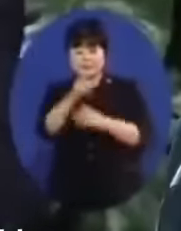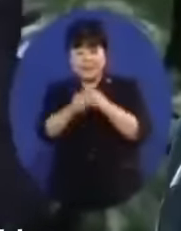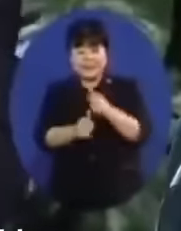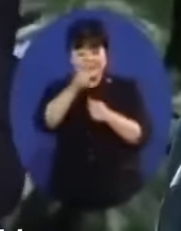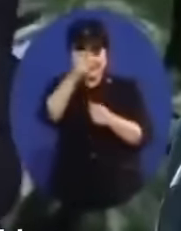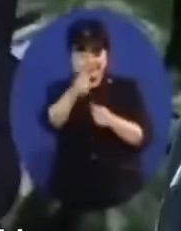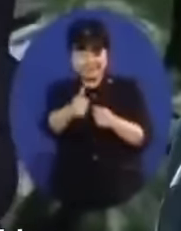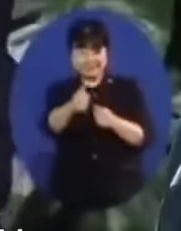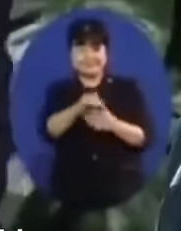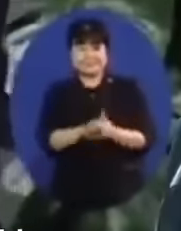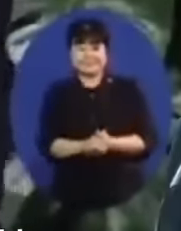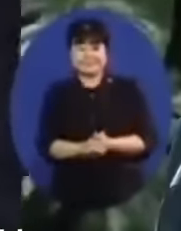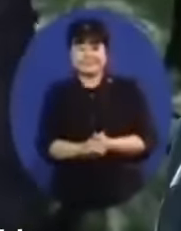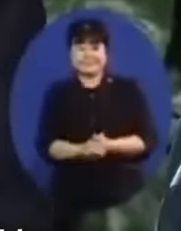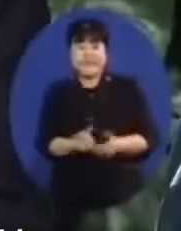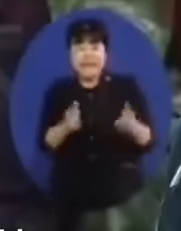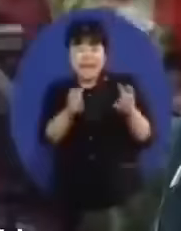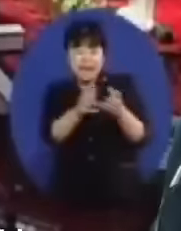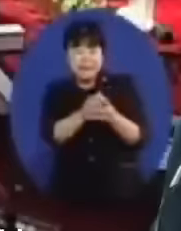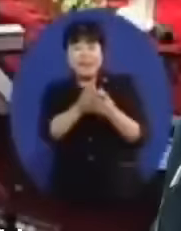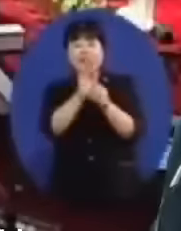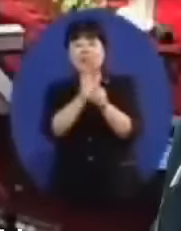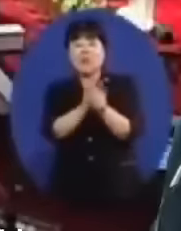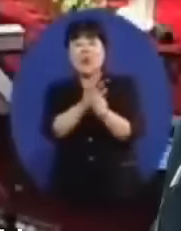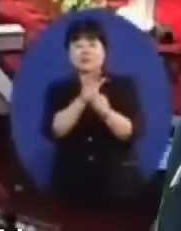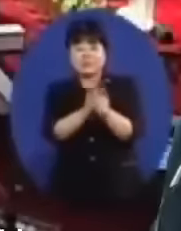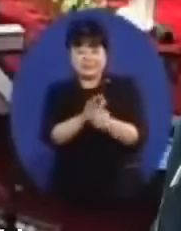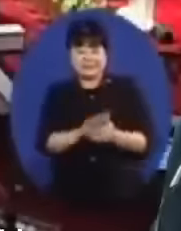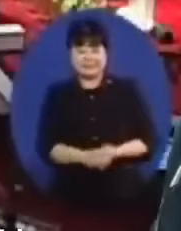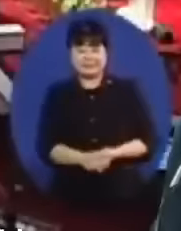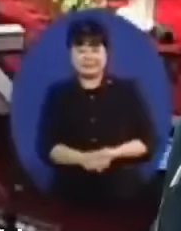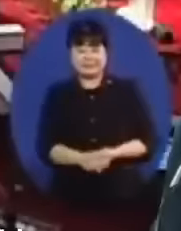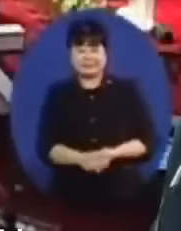하나님이 함께 해주셨다고 말한 것입니다.